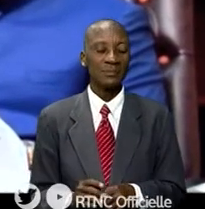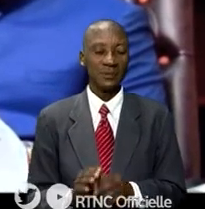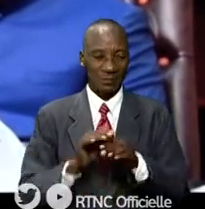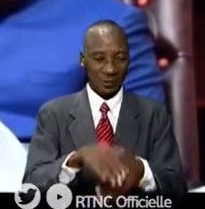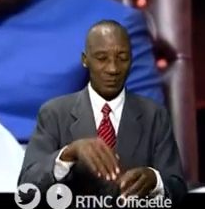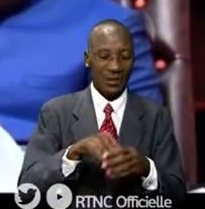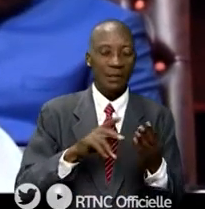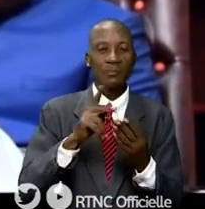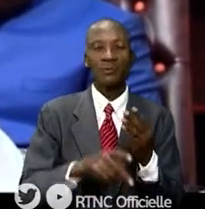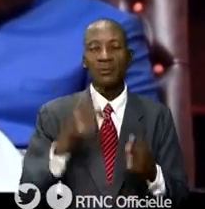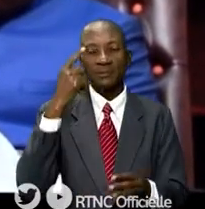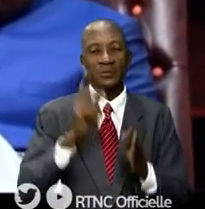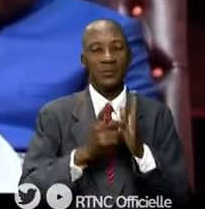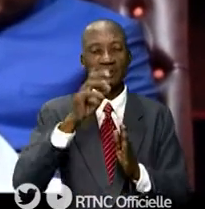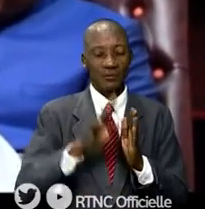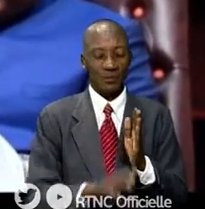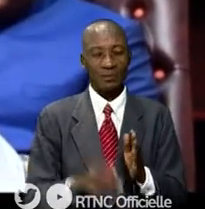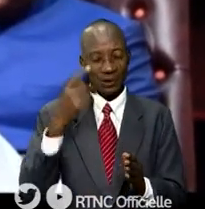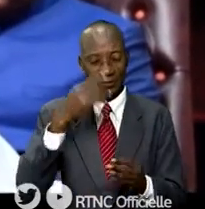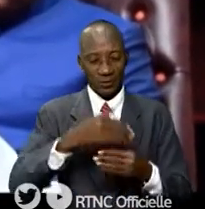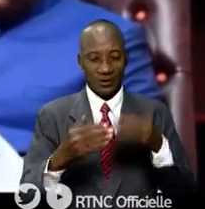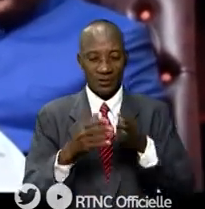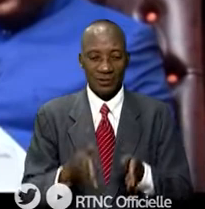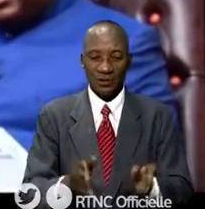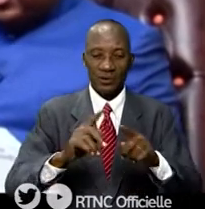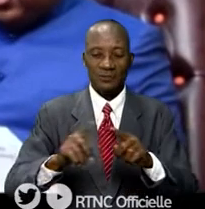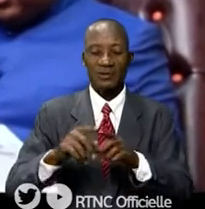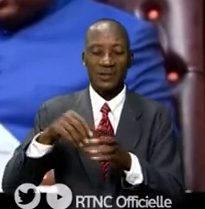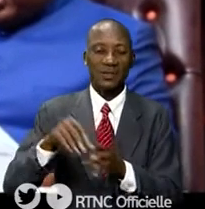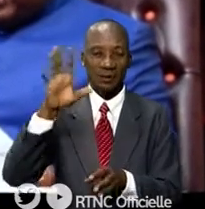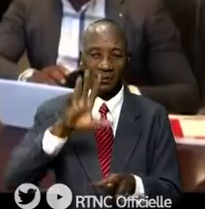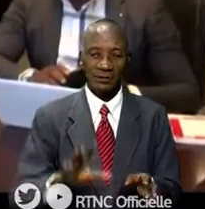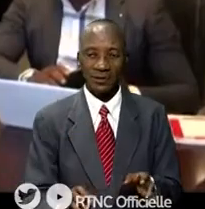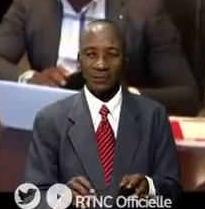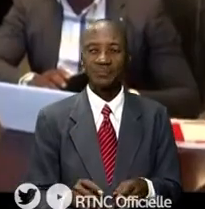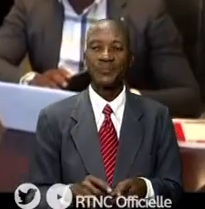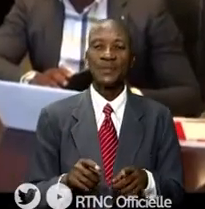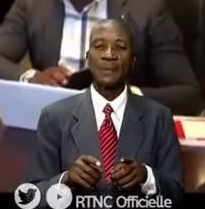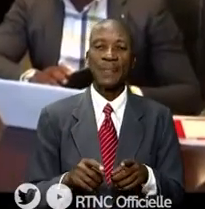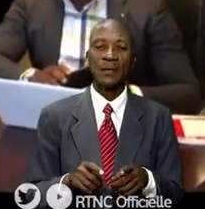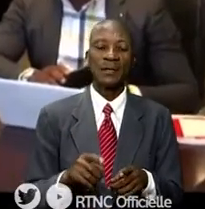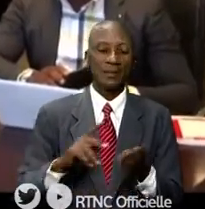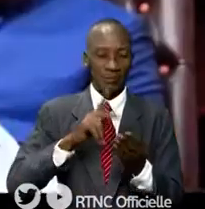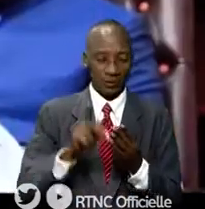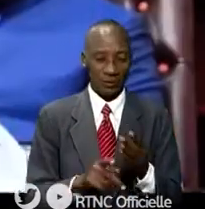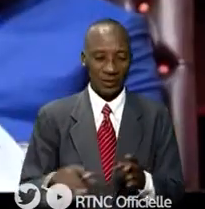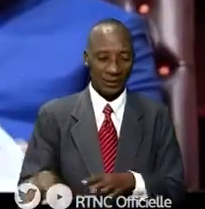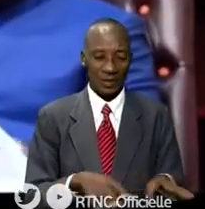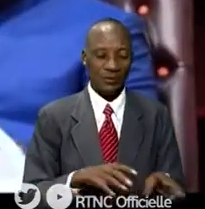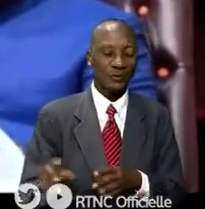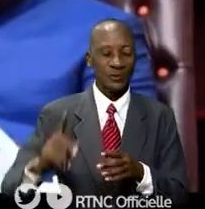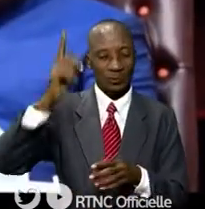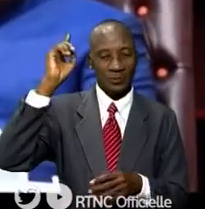programme de développement des infrastructures en Afrique, PIDE et projet d'action